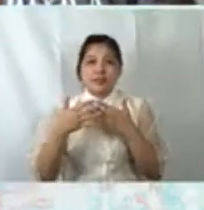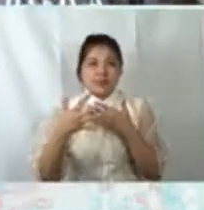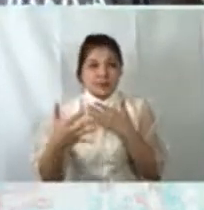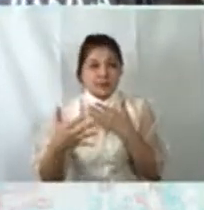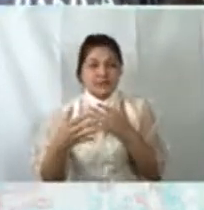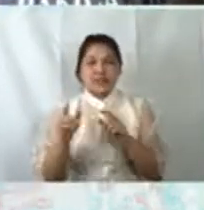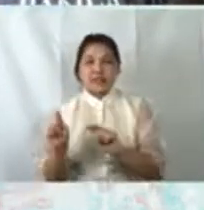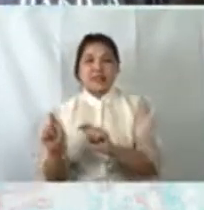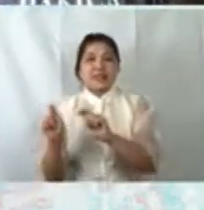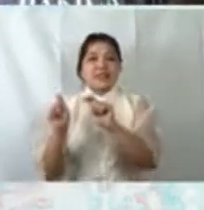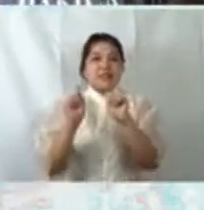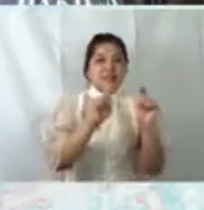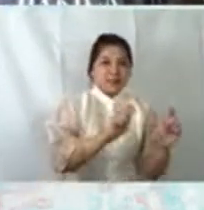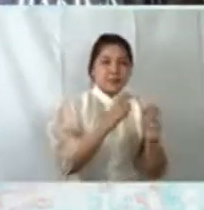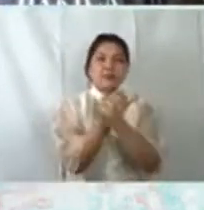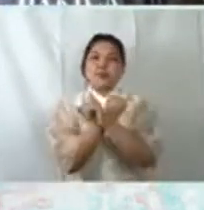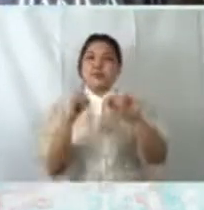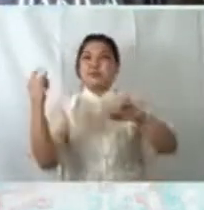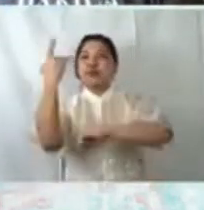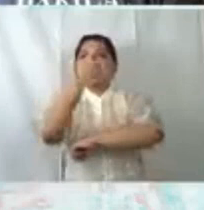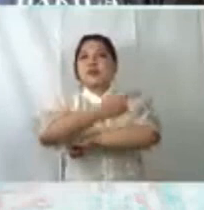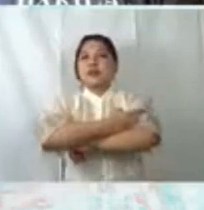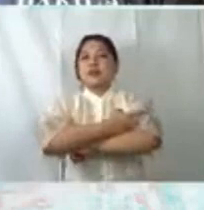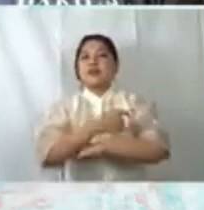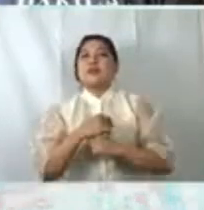yung Independence Day noong